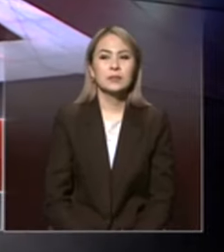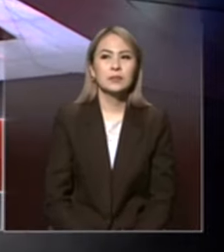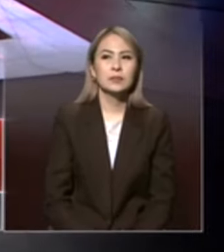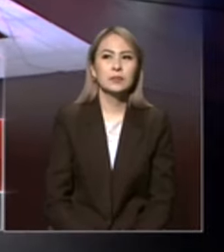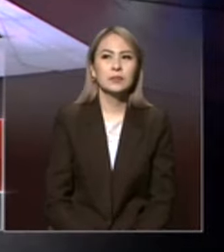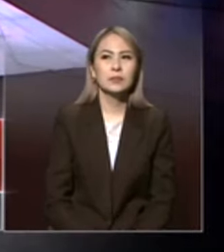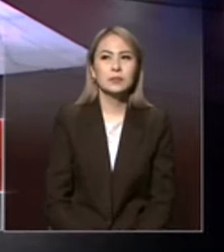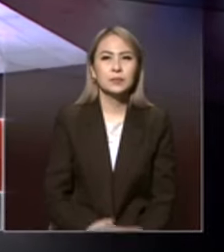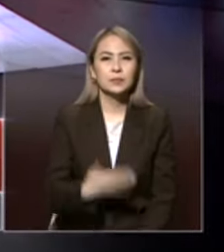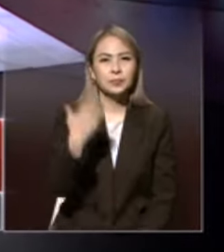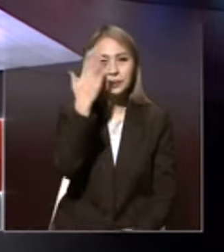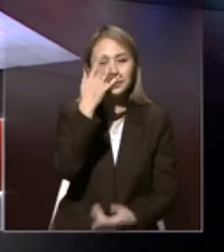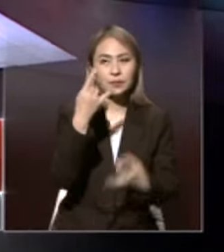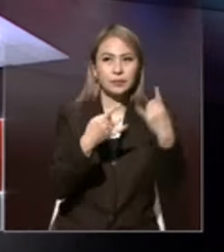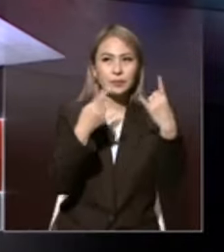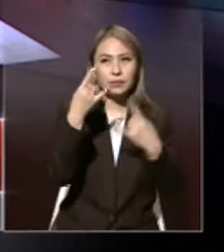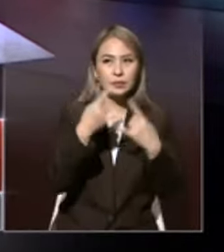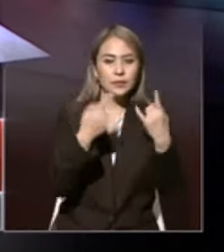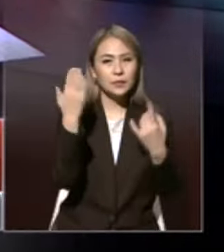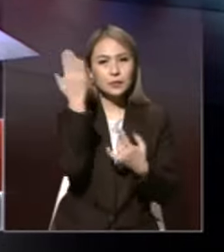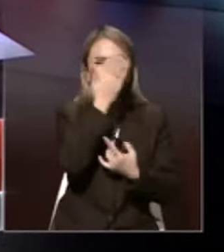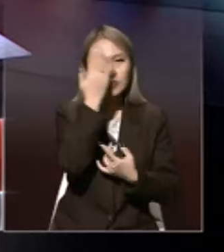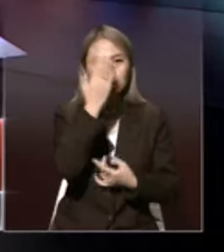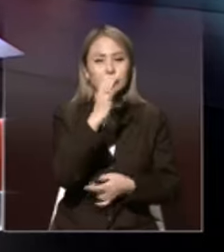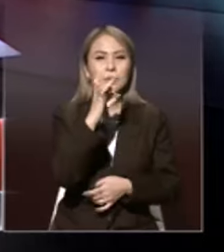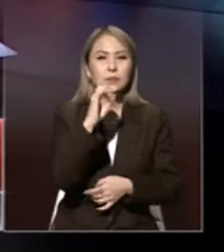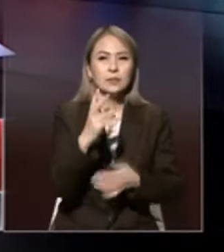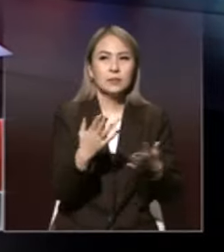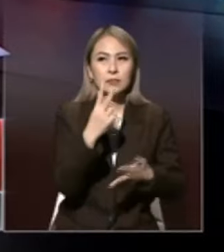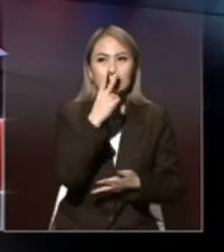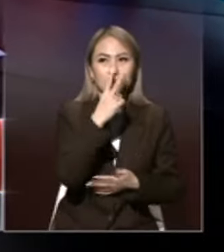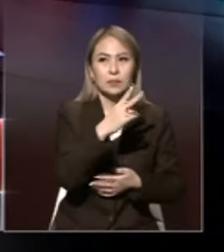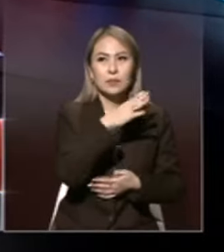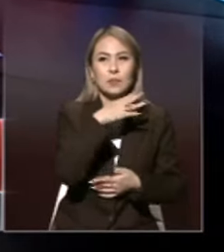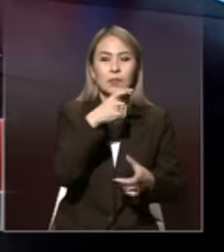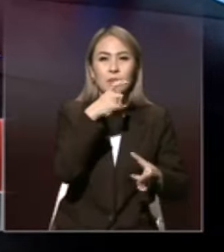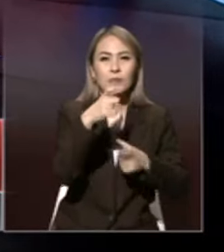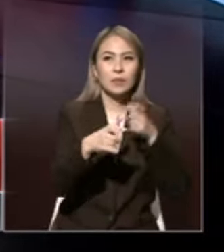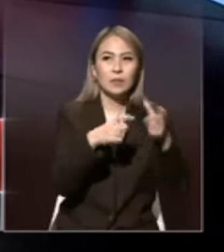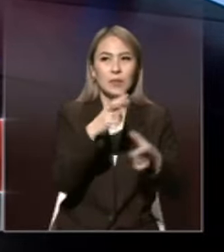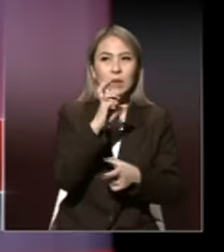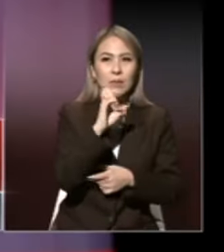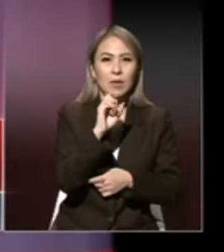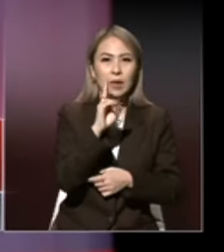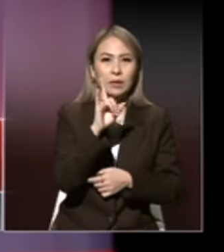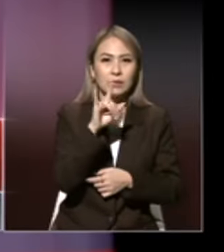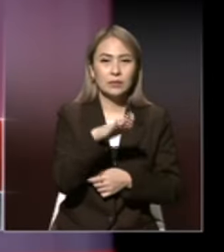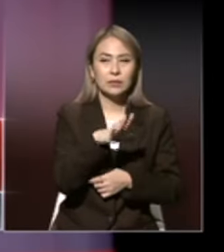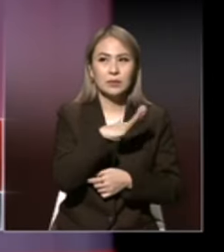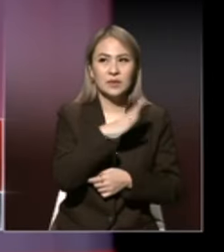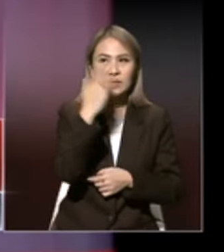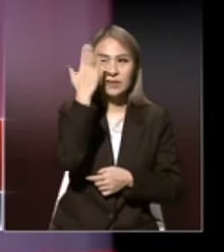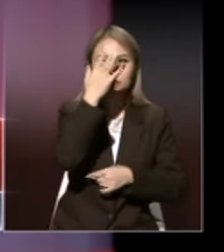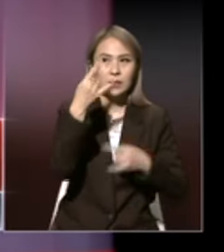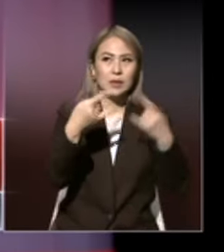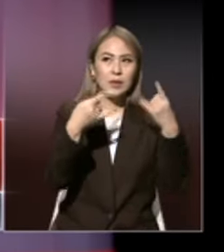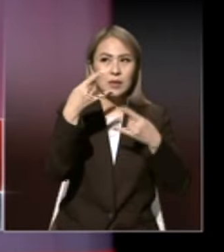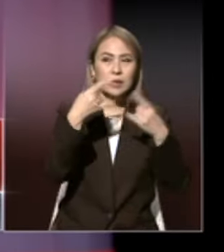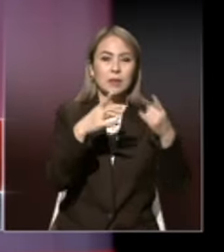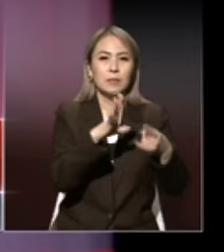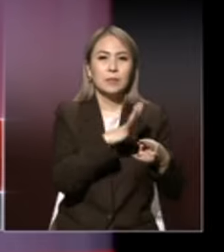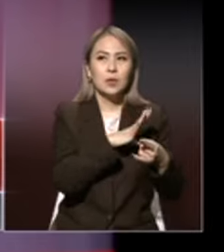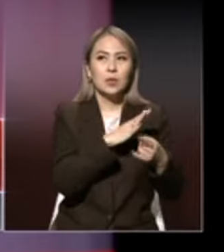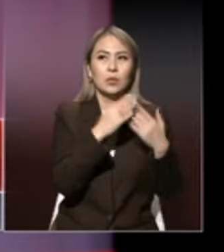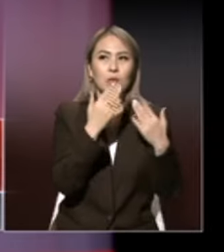Телесериалдардағы, кинолардағы, мысалы оған қарайтын болсақ, бізде үлкен резонанс тудырған «Бақыт» фильмі болды кинотеатрда. «Бақыт» фильмі.